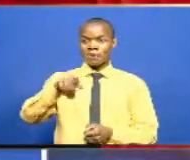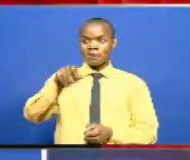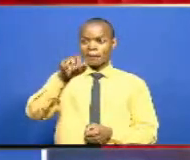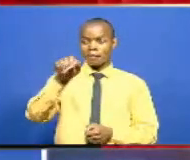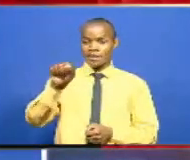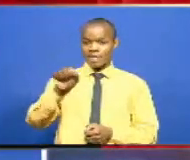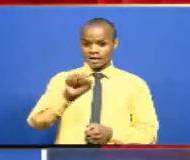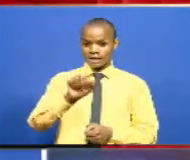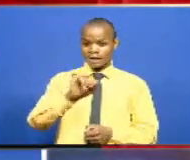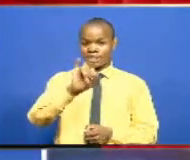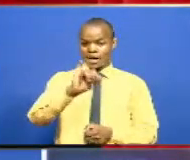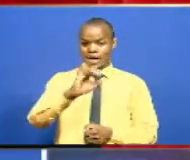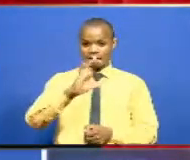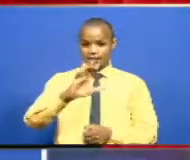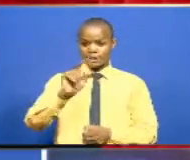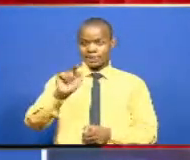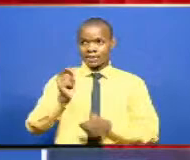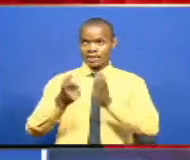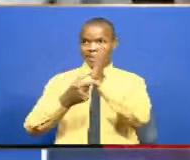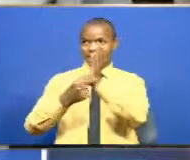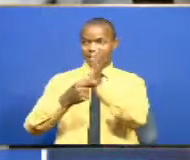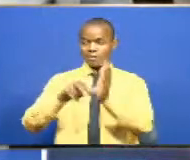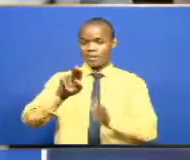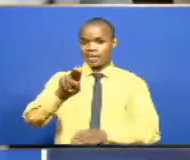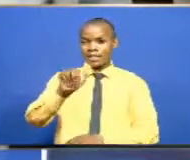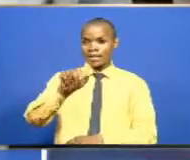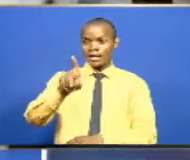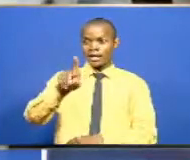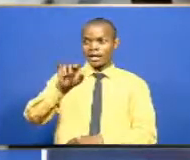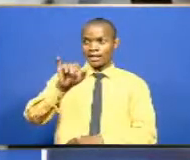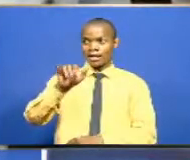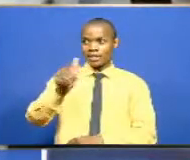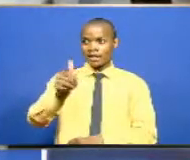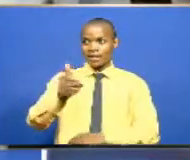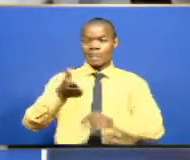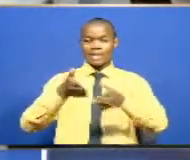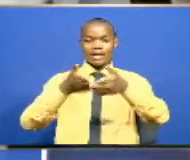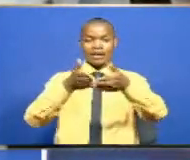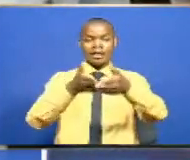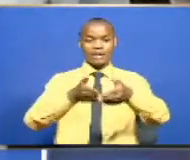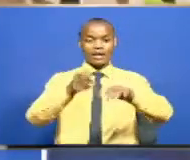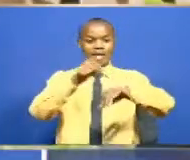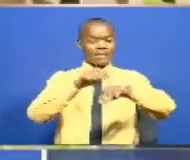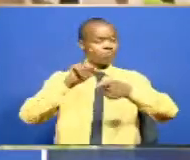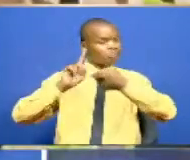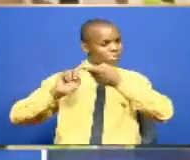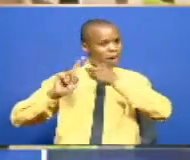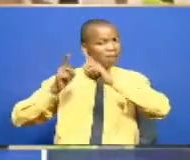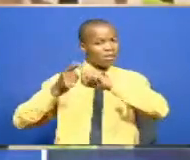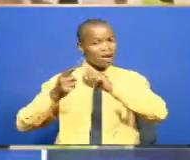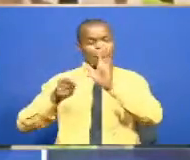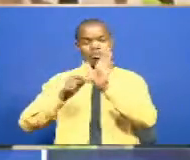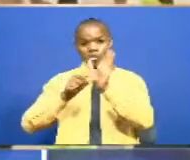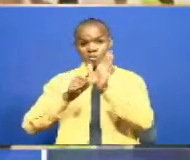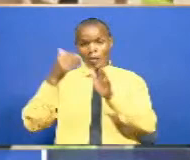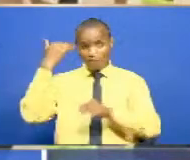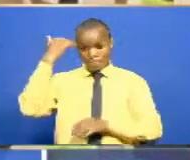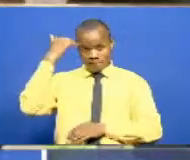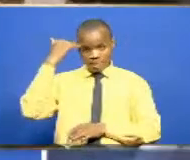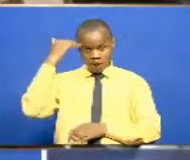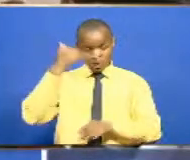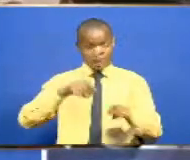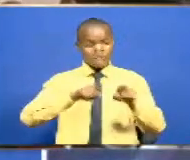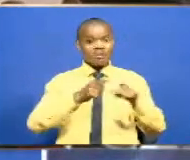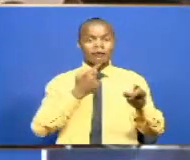Mawasiliano na Masuala ya Vijana, Nadia Ahmed, aliongoza maadhimisho ya juma la kutafakari magonjwa ya kiakili, alitoa wito wa juhudi za